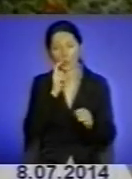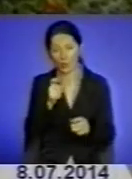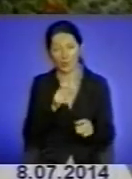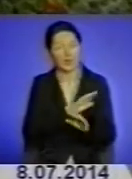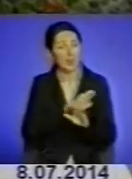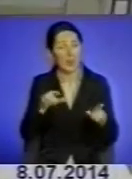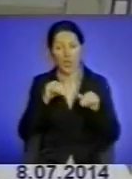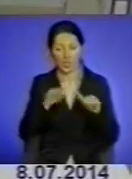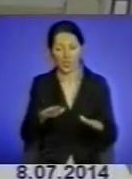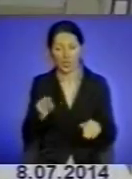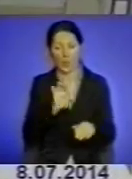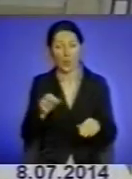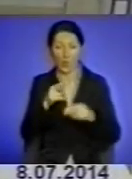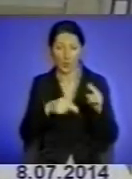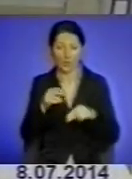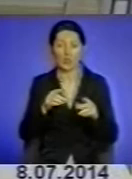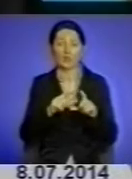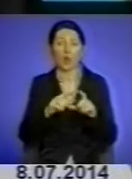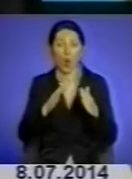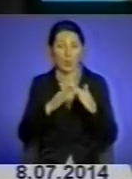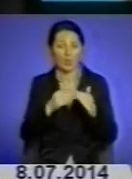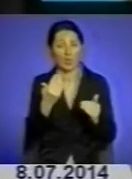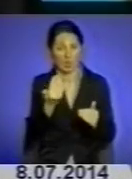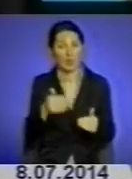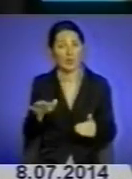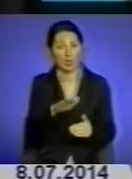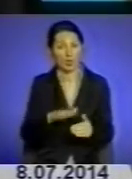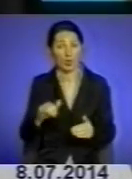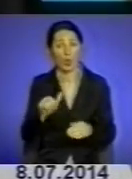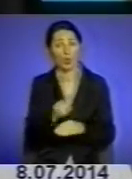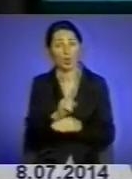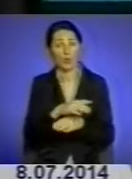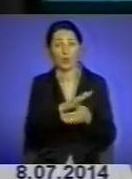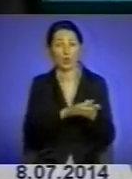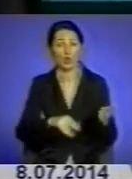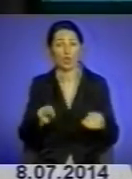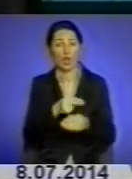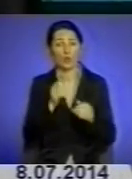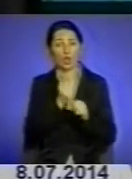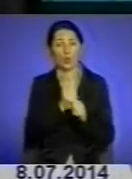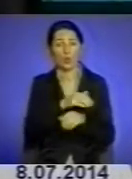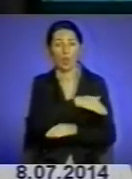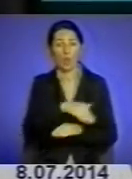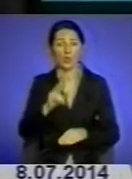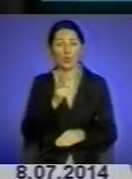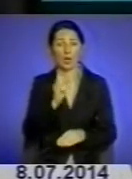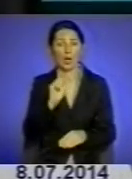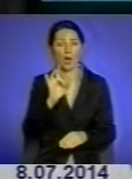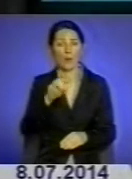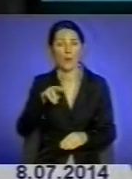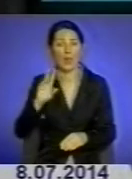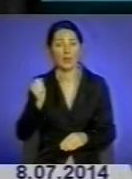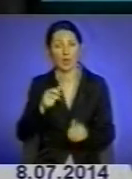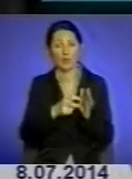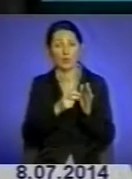на даній території не планувалося. У Тернополі тривають ремонтні роботи по вулиці Карпенка. 800 метрів